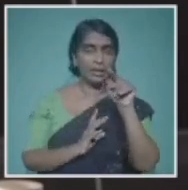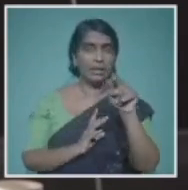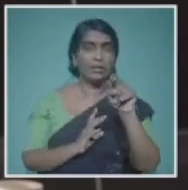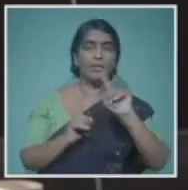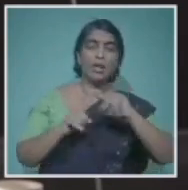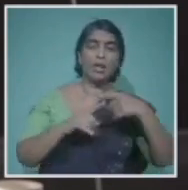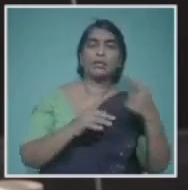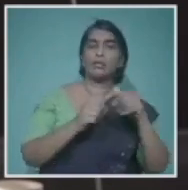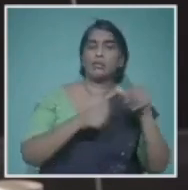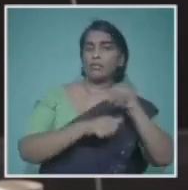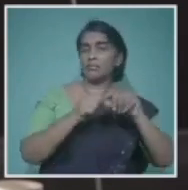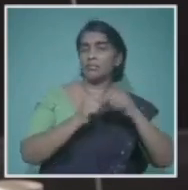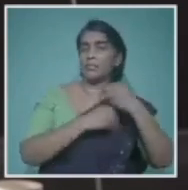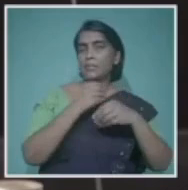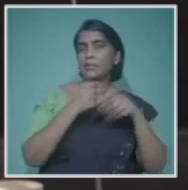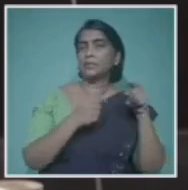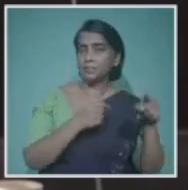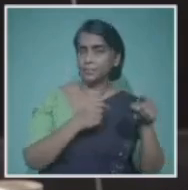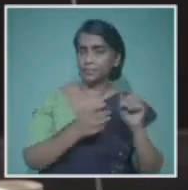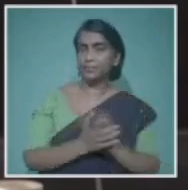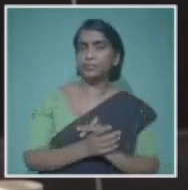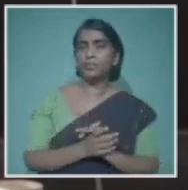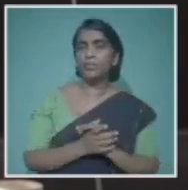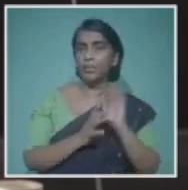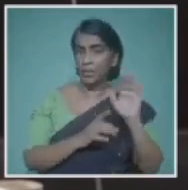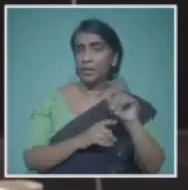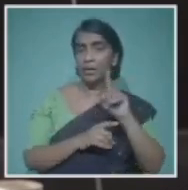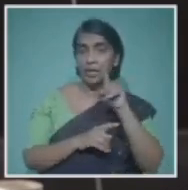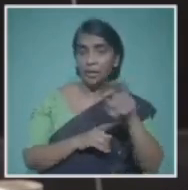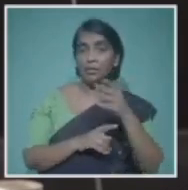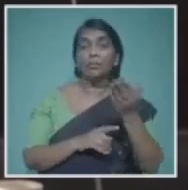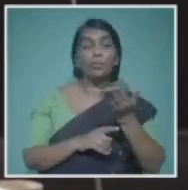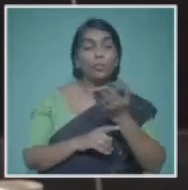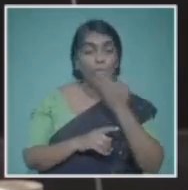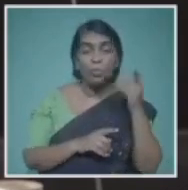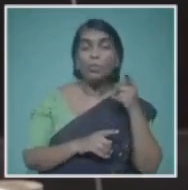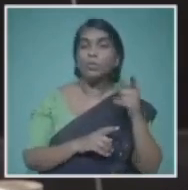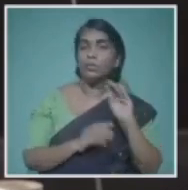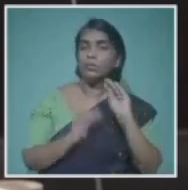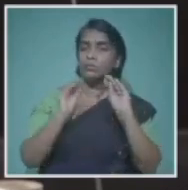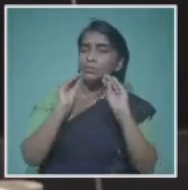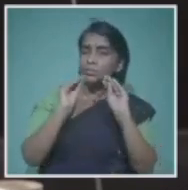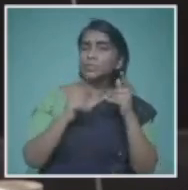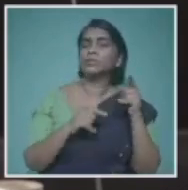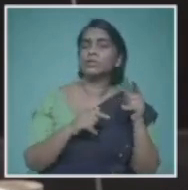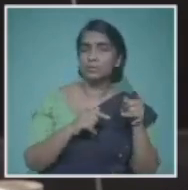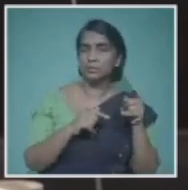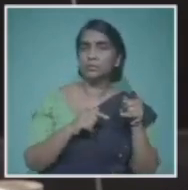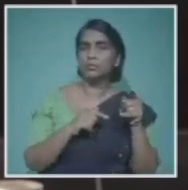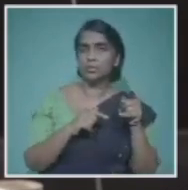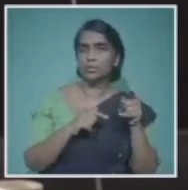අනිත් ඉන්ස්ටිටියුෂනල් ඉන්වෙස්ටර්ස් ලගාව. එතකොට ඔබතුමාට හැකියාවක් තියෙනවා යම් කිසි විදියකට